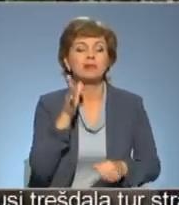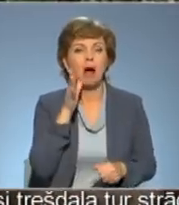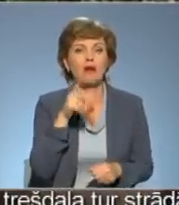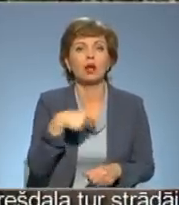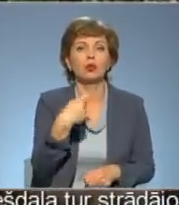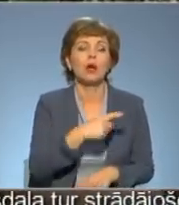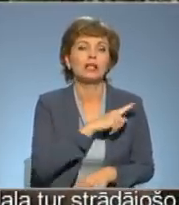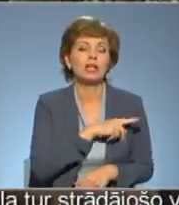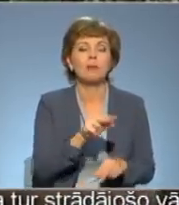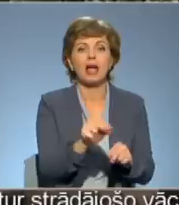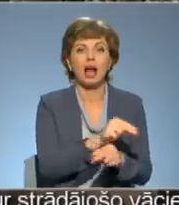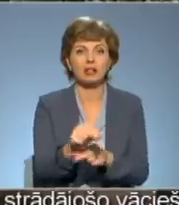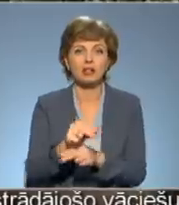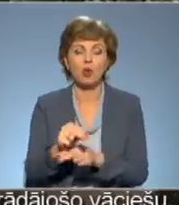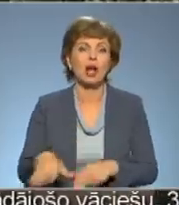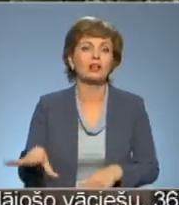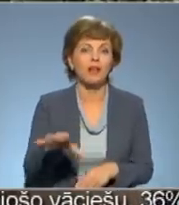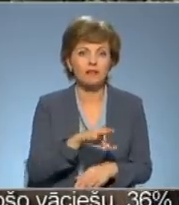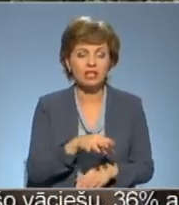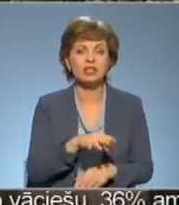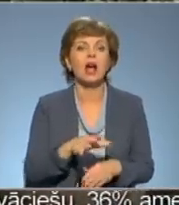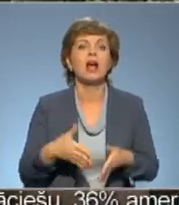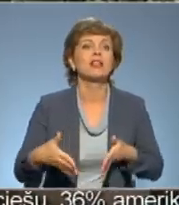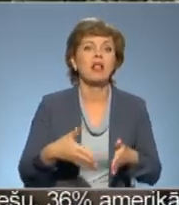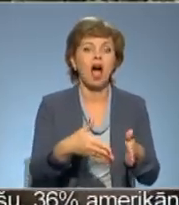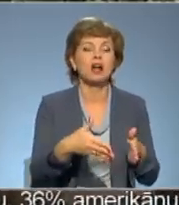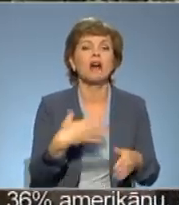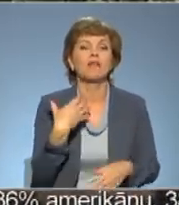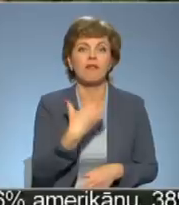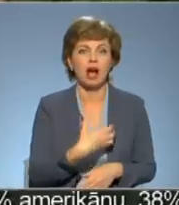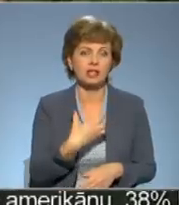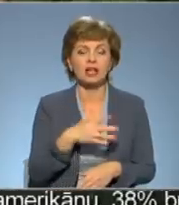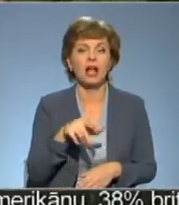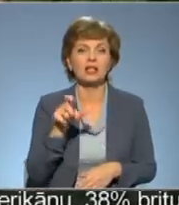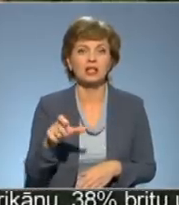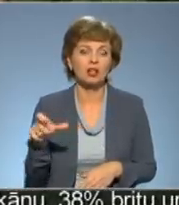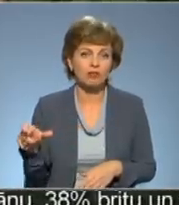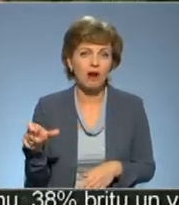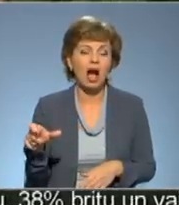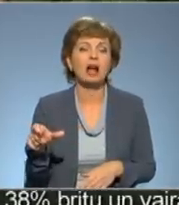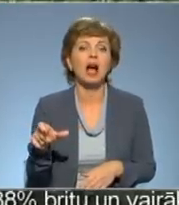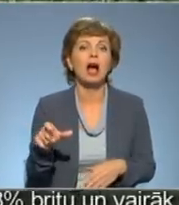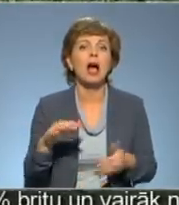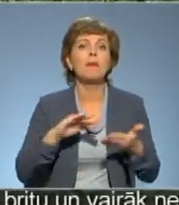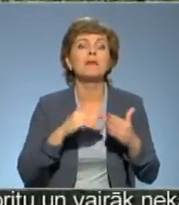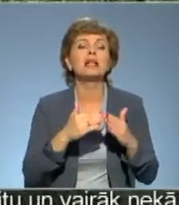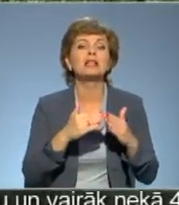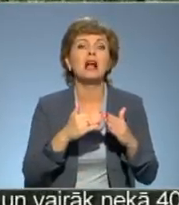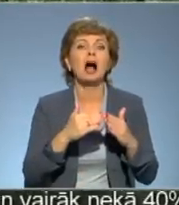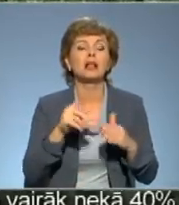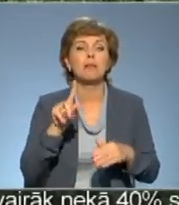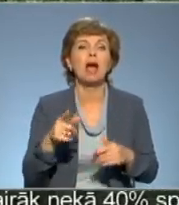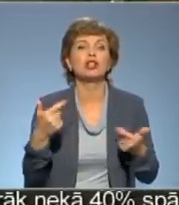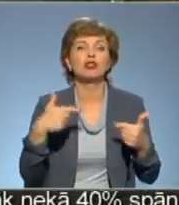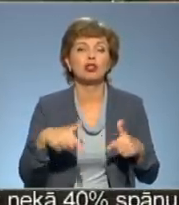un restaurē visu, jo tā taka ir vajadzīga pilnībā, lai cilvēki var iet. Stāvajā Kuršu pilskalnā mēneša laikā